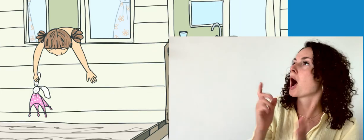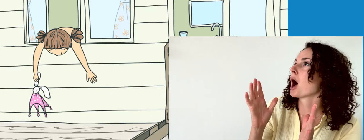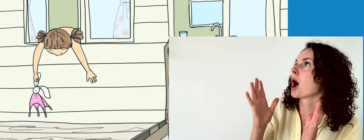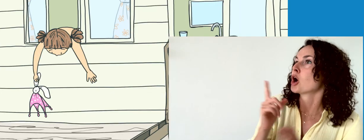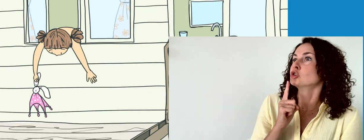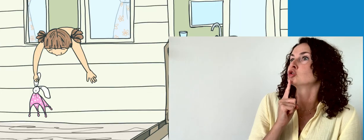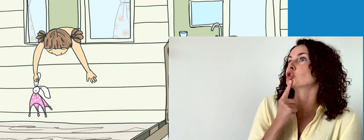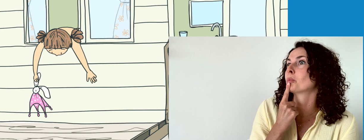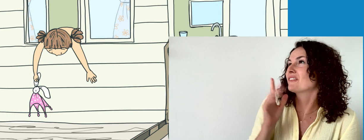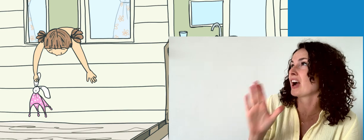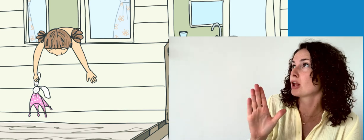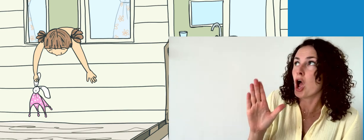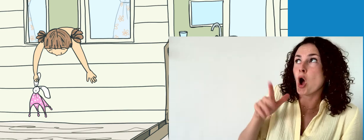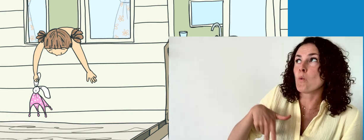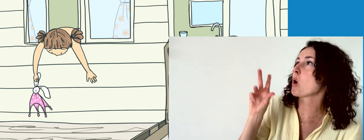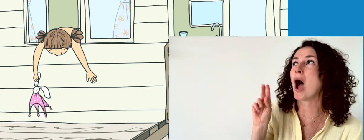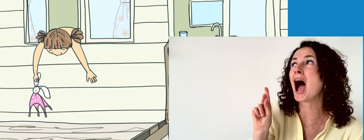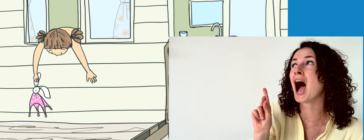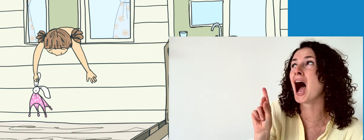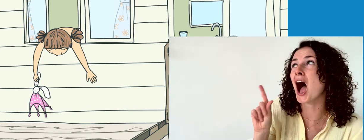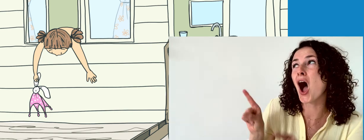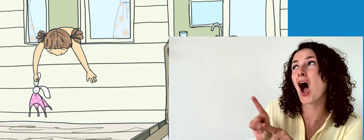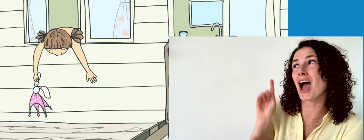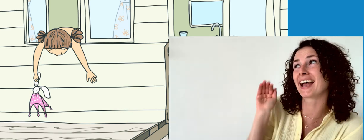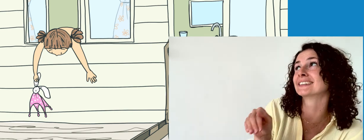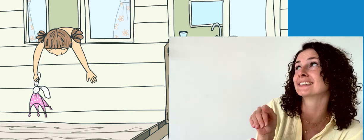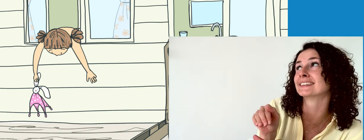En mama snoepjes, gilt Mare